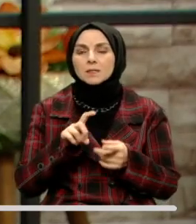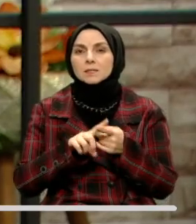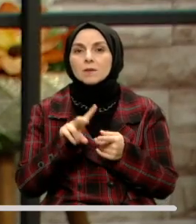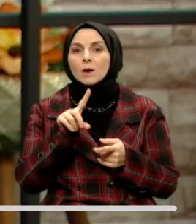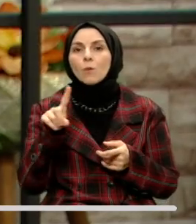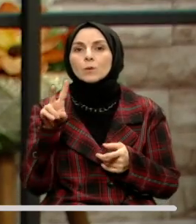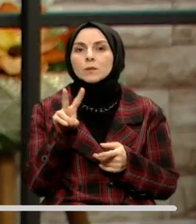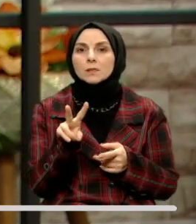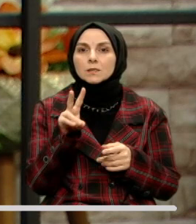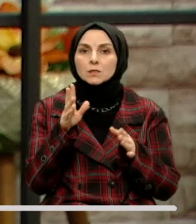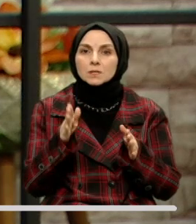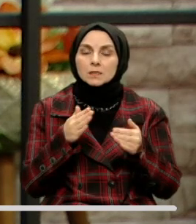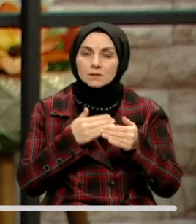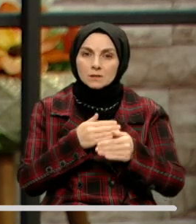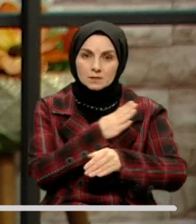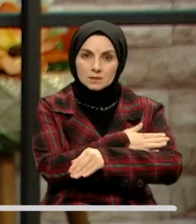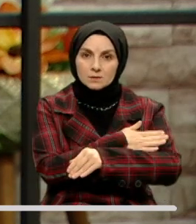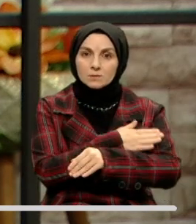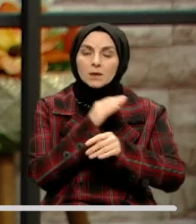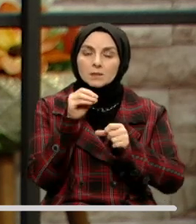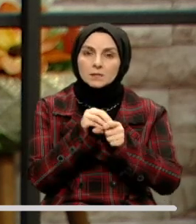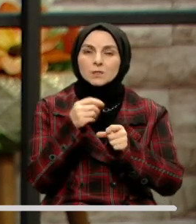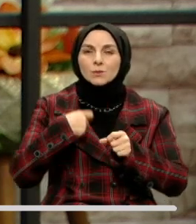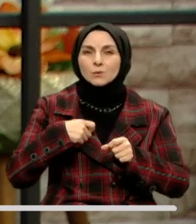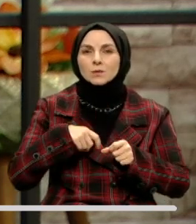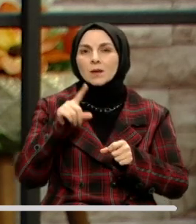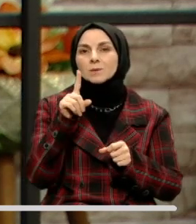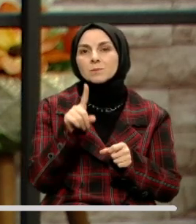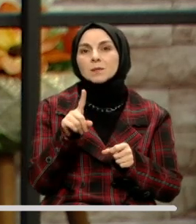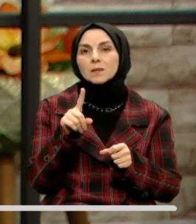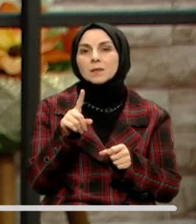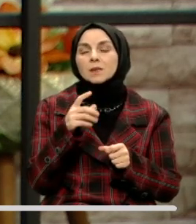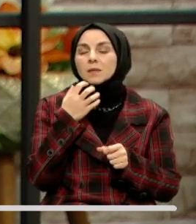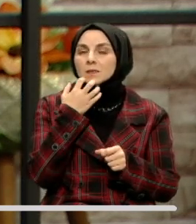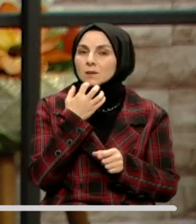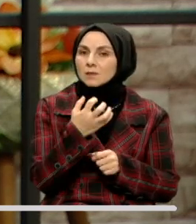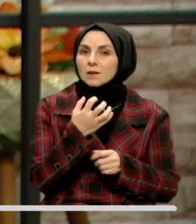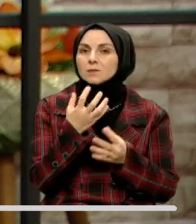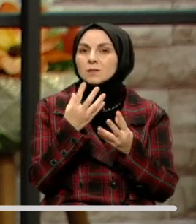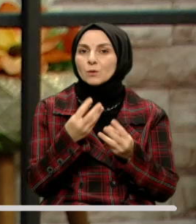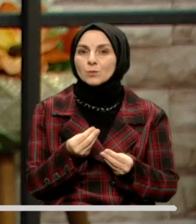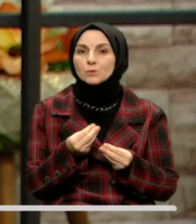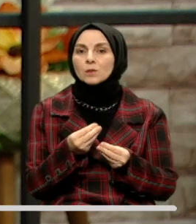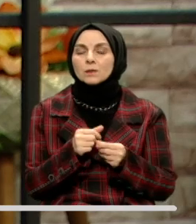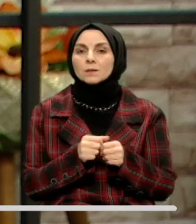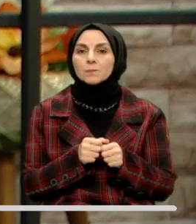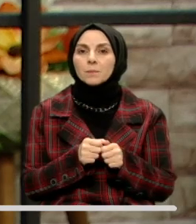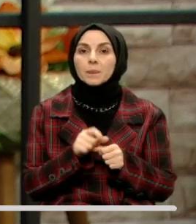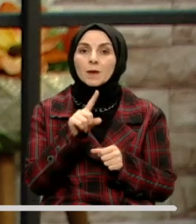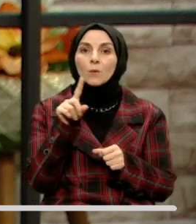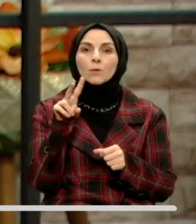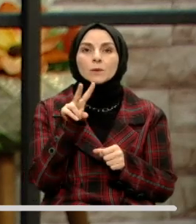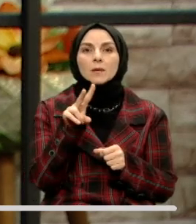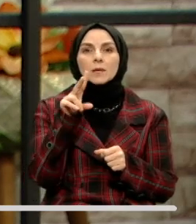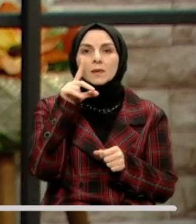için özel bir tavsiyem olacak. Hatta şu günlerde daha da anlamlı olacak belki. 12 Mart'ta